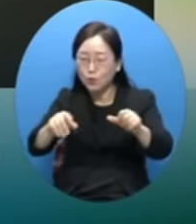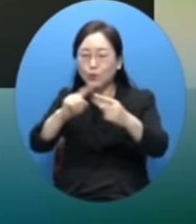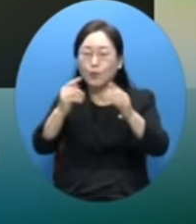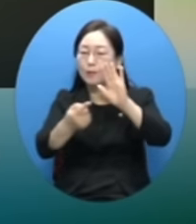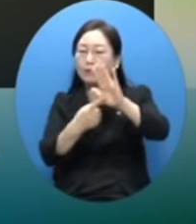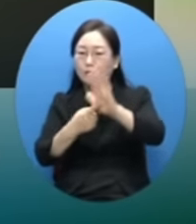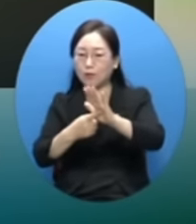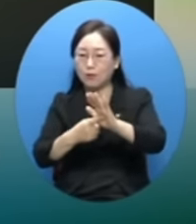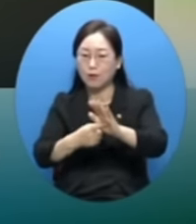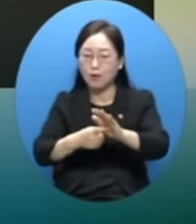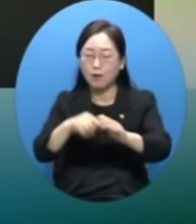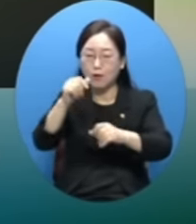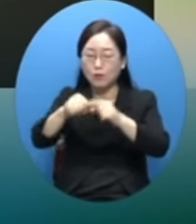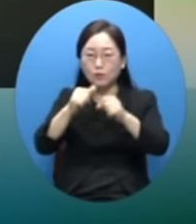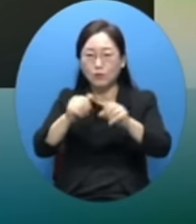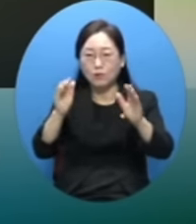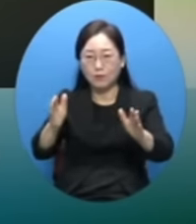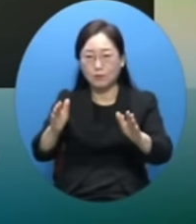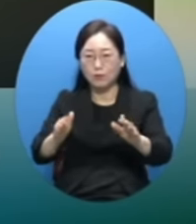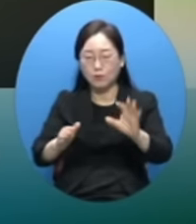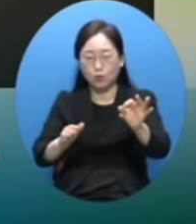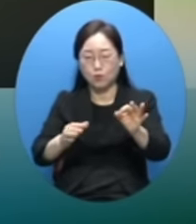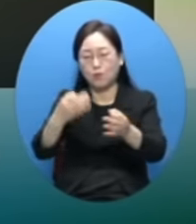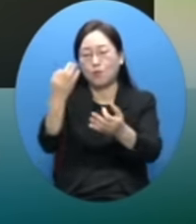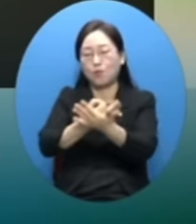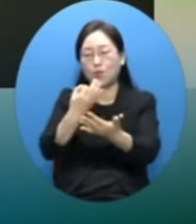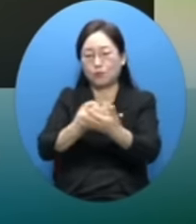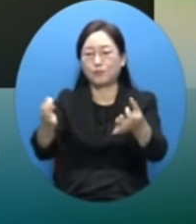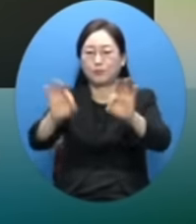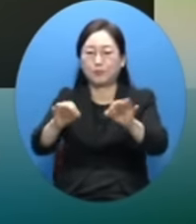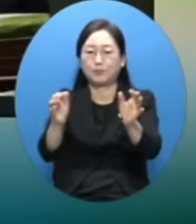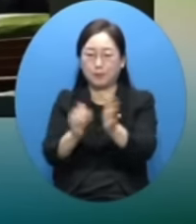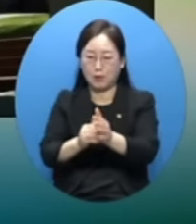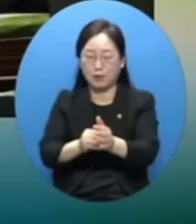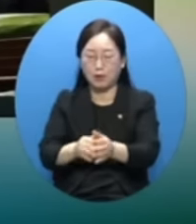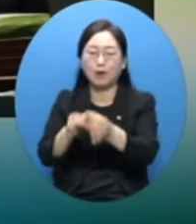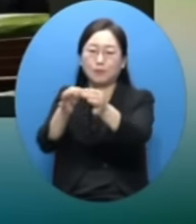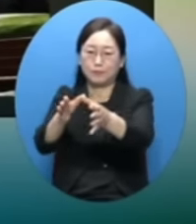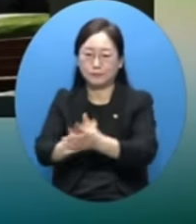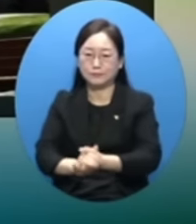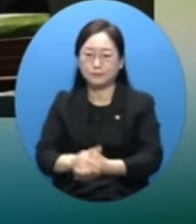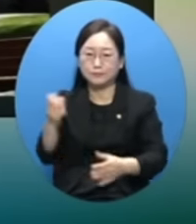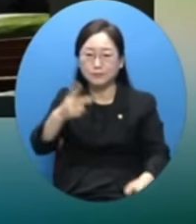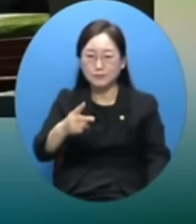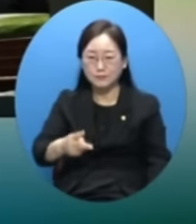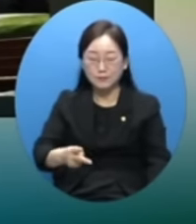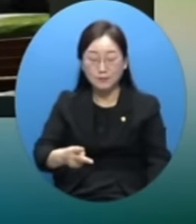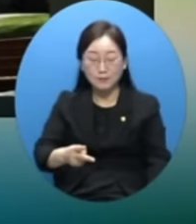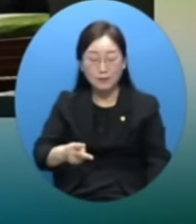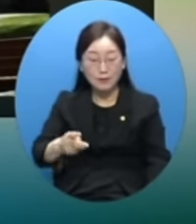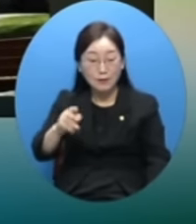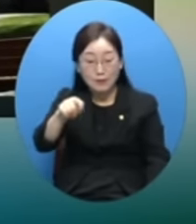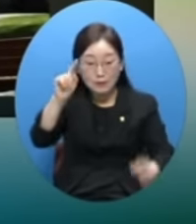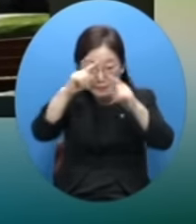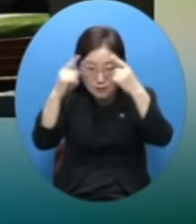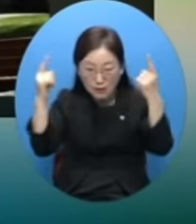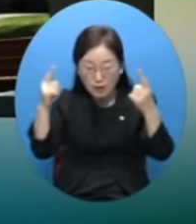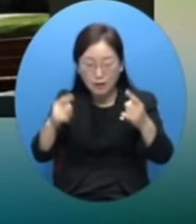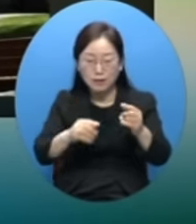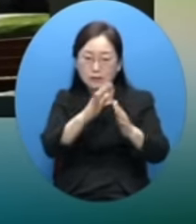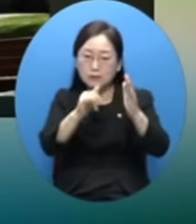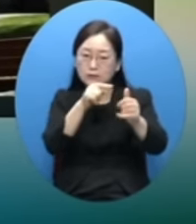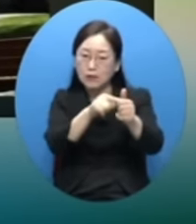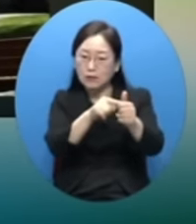선도기금을 모금하기도 했습니다. 뿐만 아니라 오이노 형제의 모교인 이스턴 칼리지에는 그의 가족들의 숭고한 사랑을 기념하기